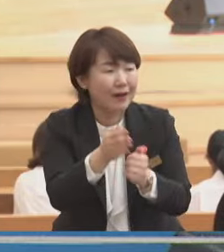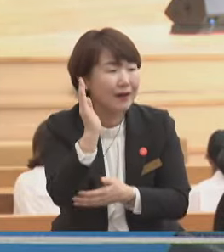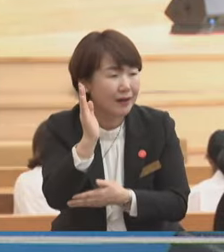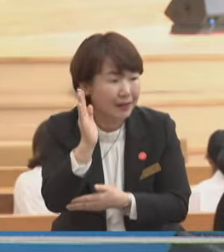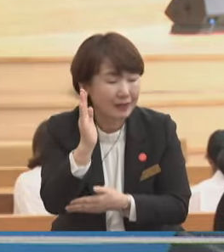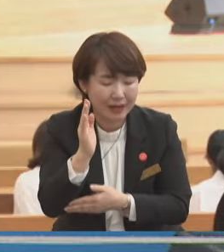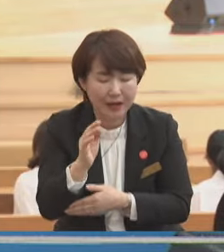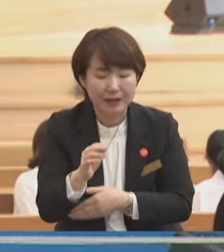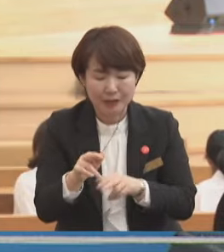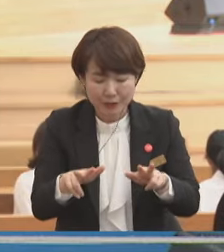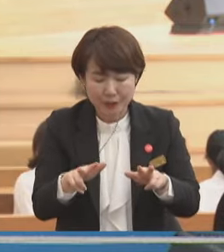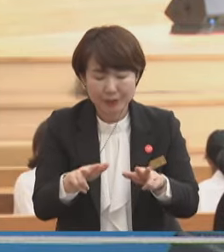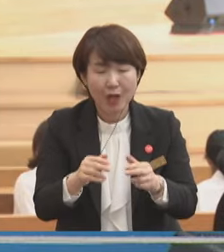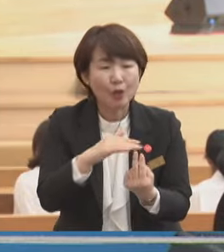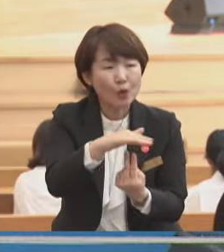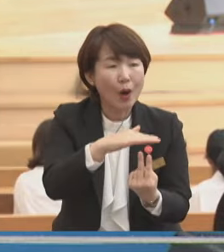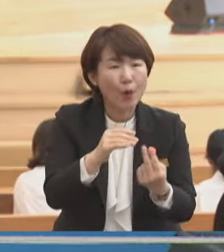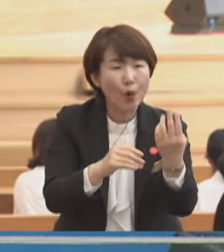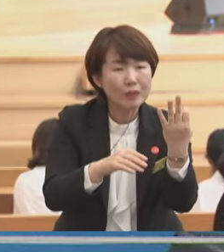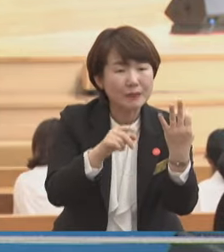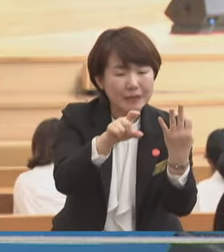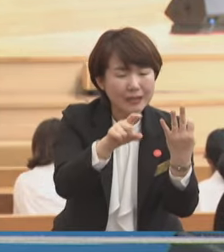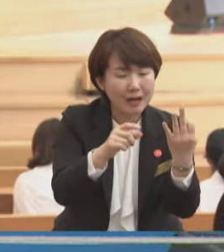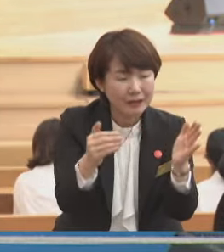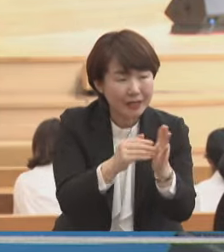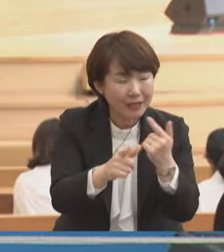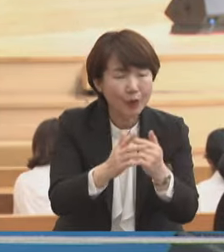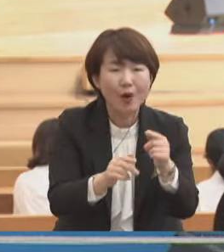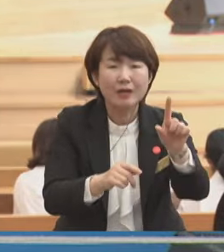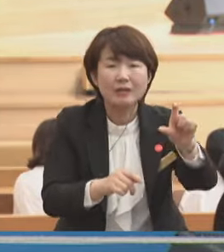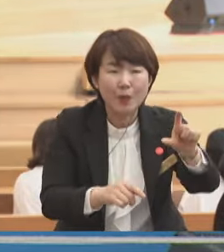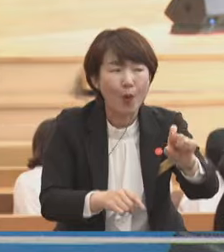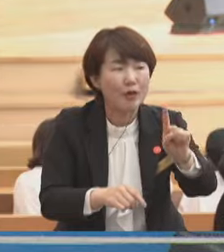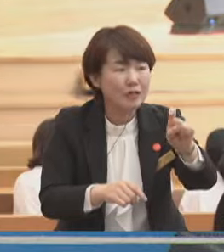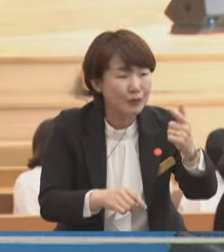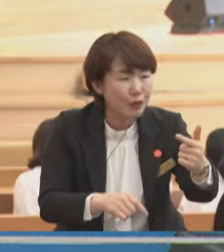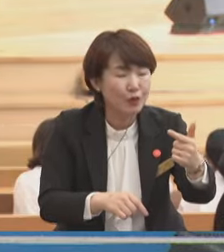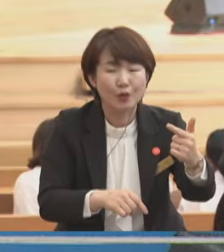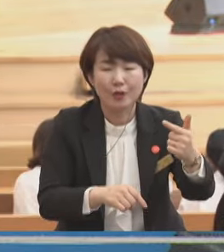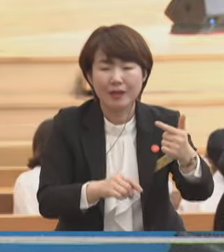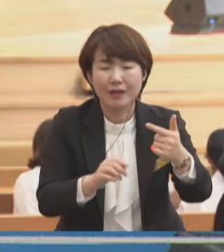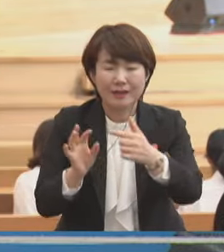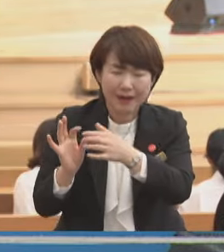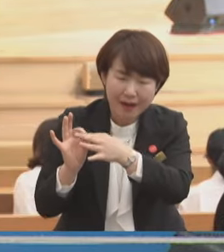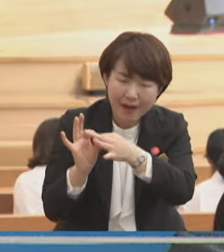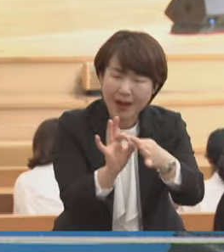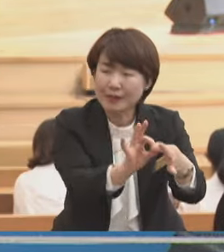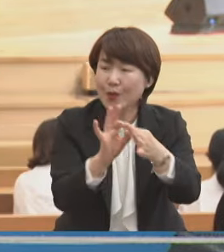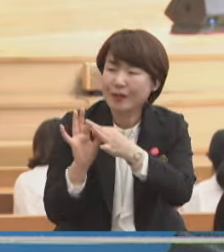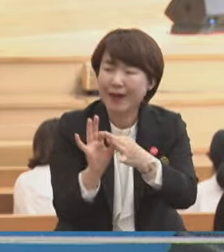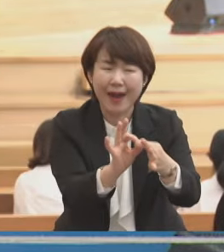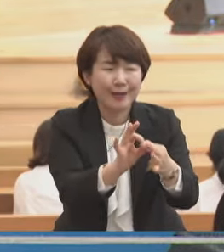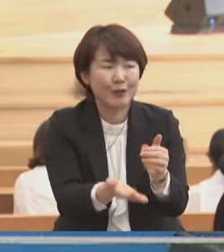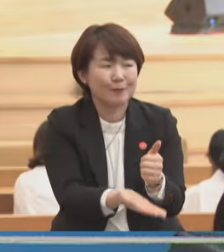요한복음 14장으로 끝나는게 아니라 14장 15장 16장 계속 쫙